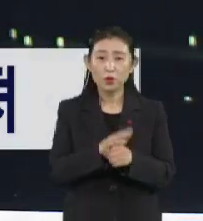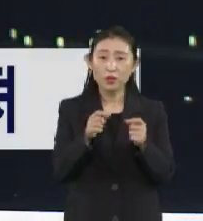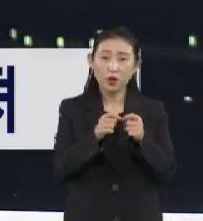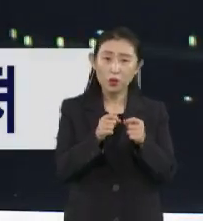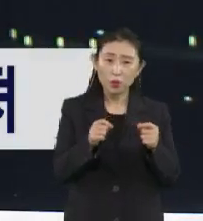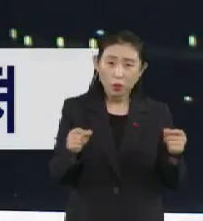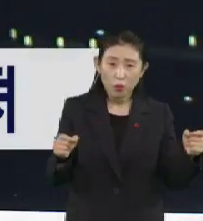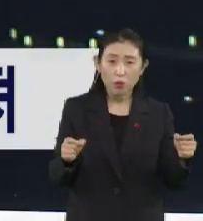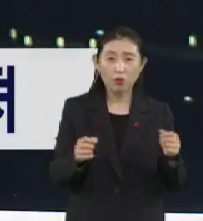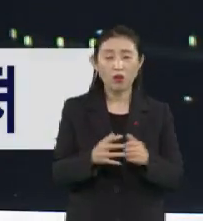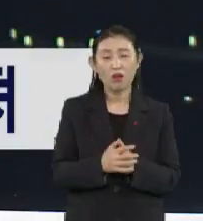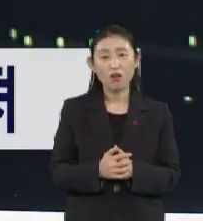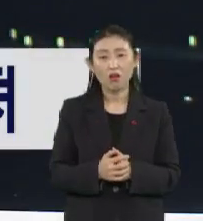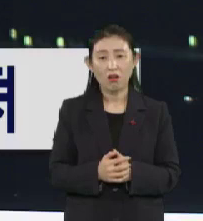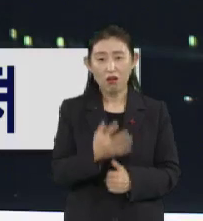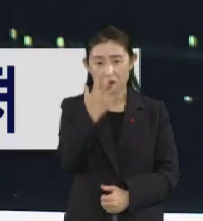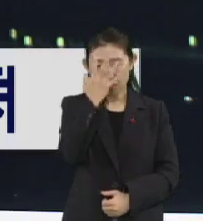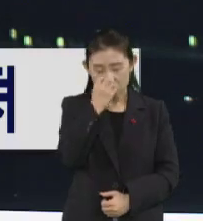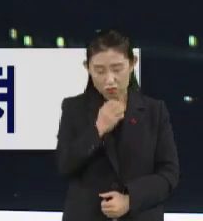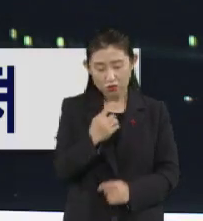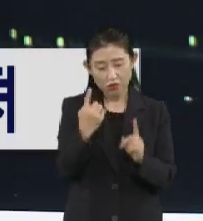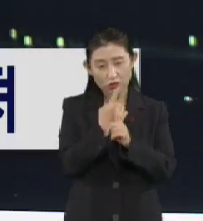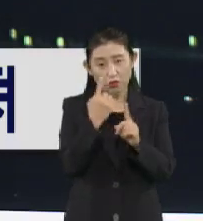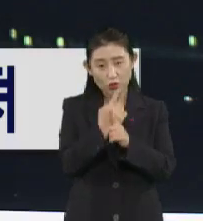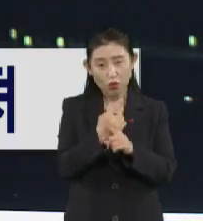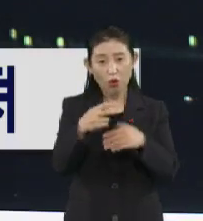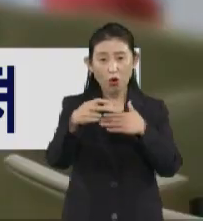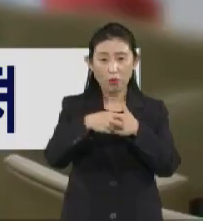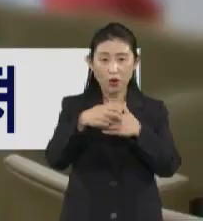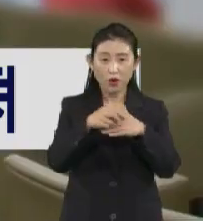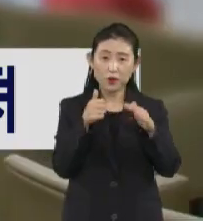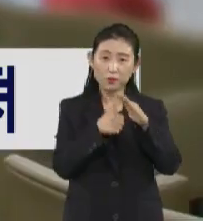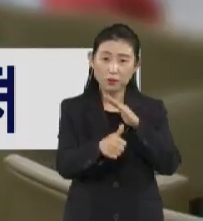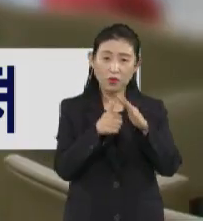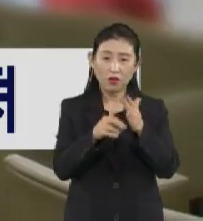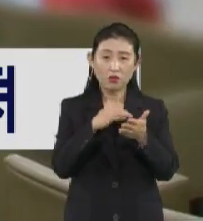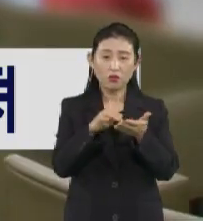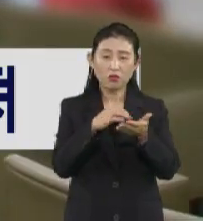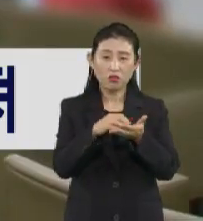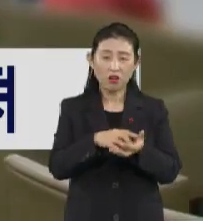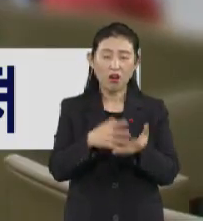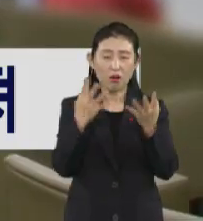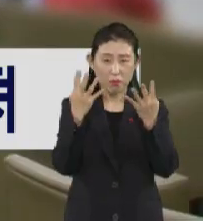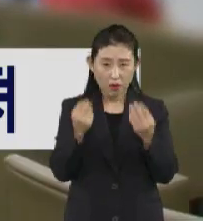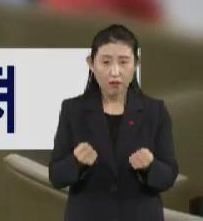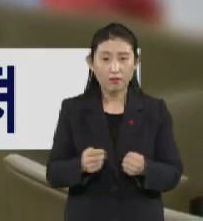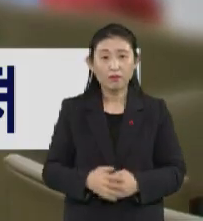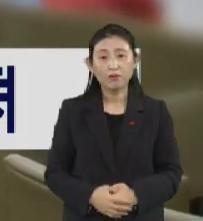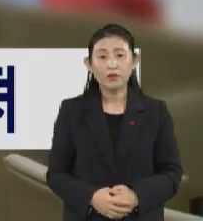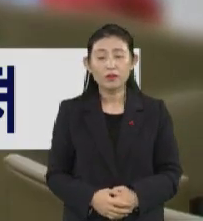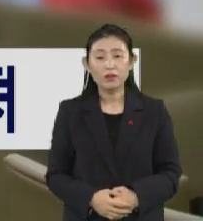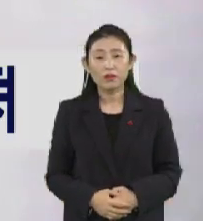코로나19 사태의 장기화 속에 우울증 치료를 받기 위해 의료기관을 찾는 사람들이 크게 늘고 있습니다.